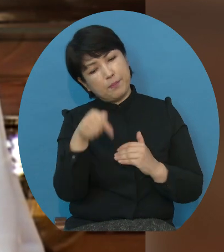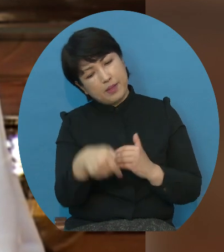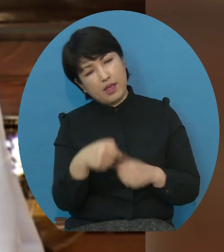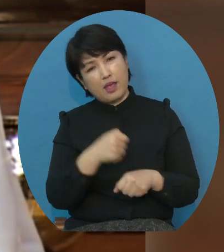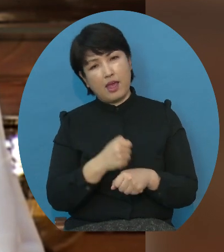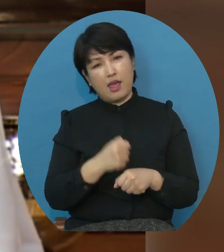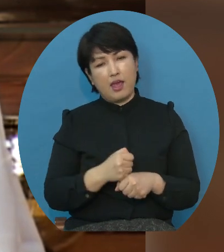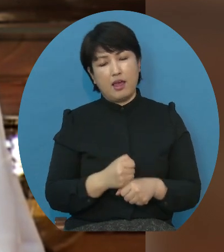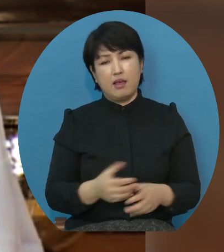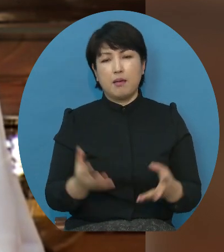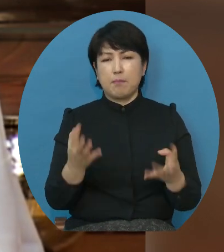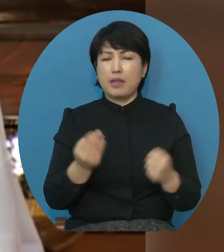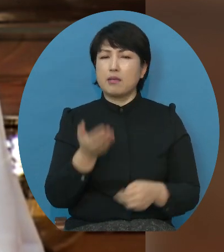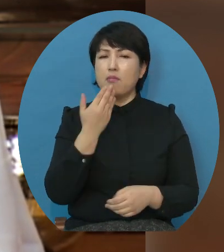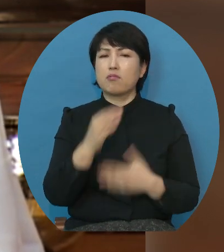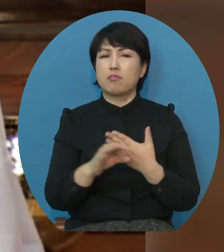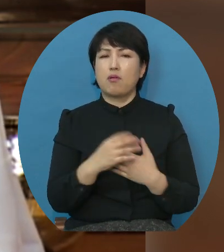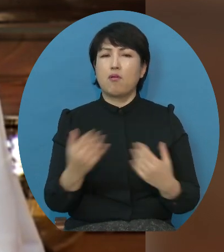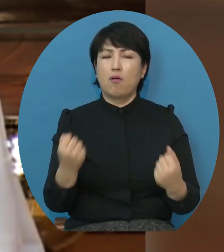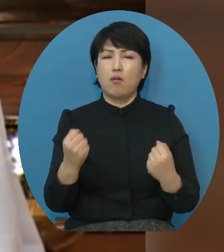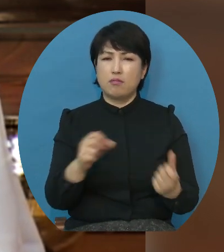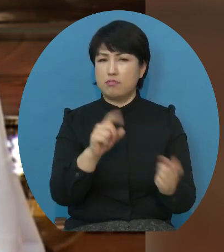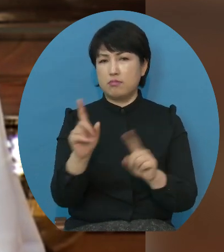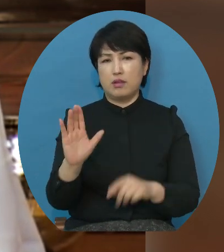것이 건강에 좋다